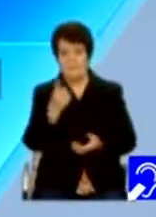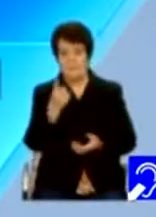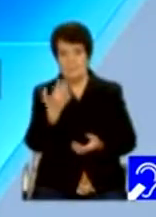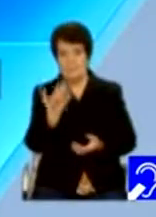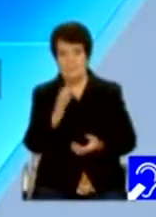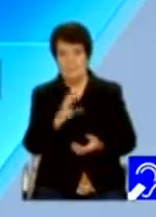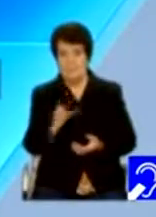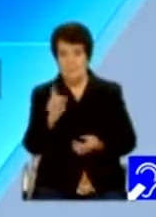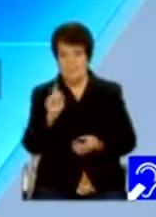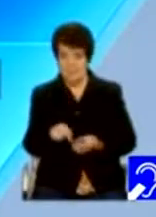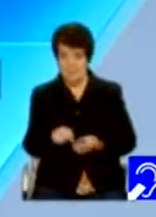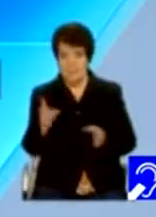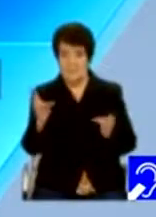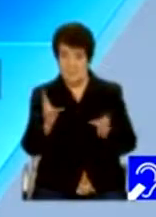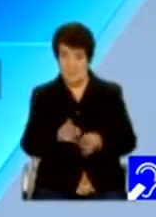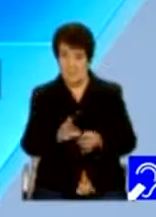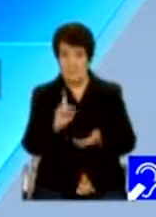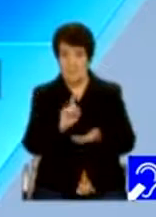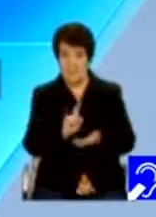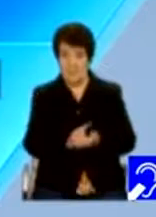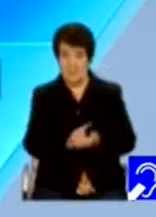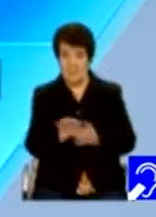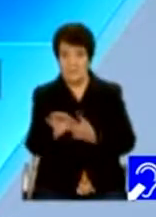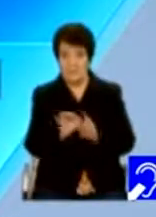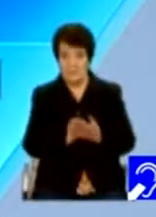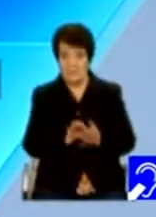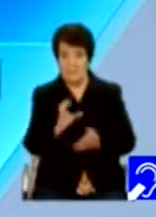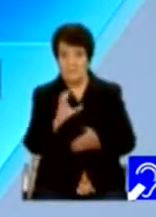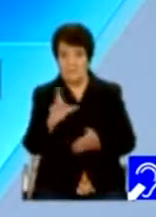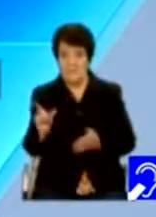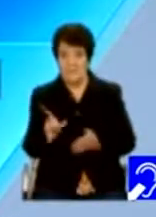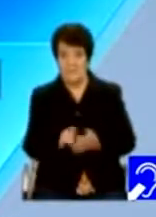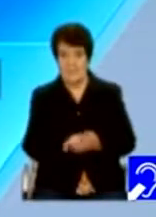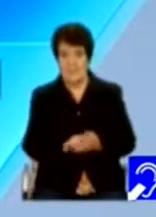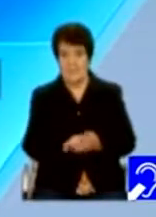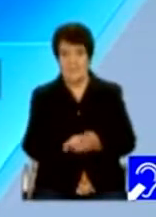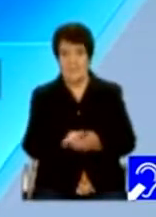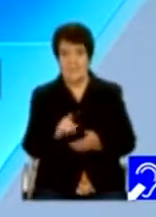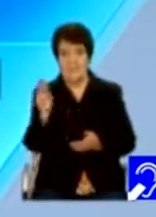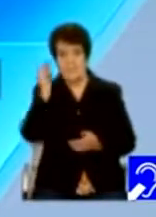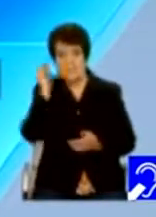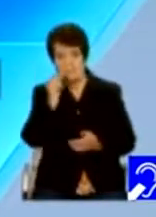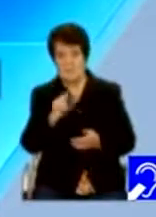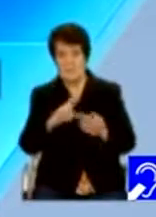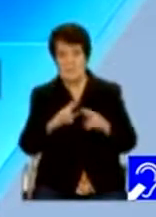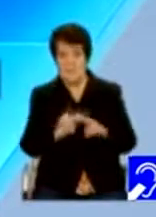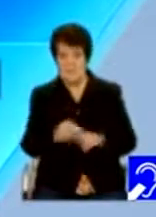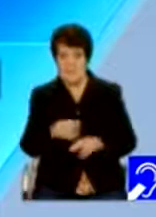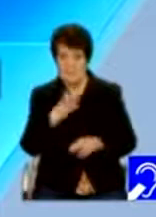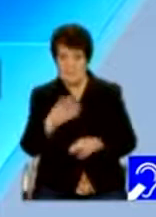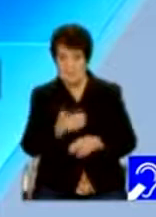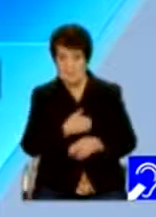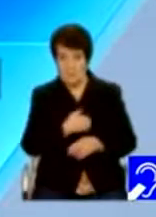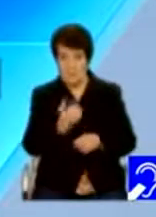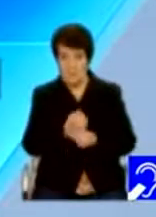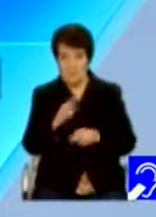în câteva secunde. Pentru aceasta trebuie în mod obligatoriu și de urgență să reanimăm învățământul profesional tehnic. Noi vrem